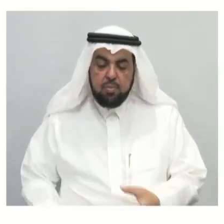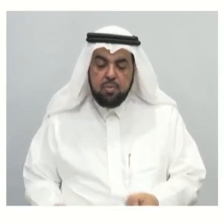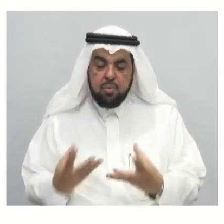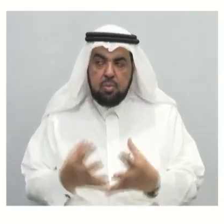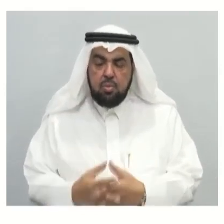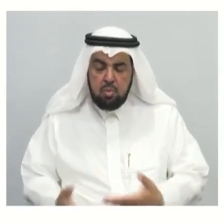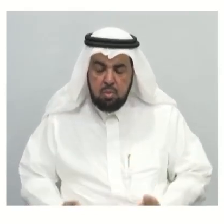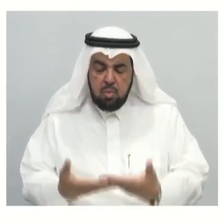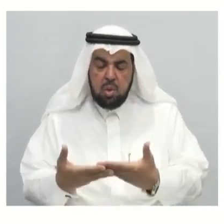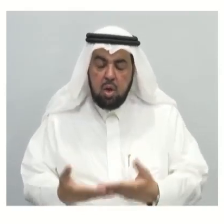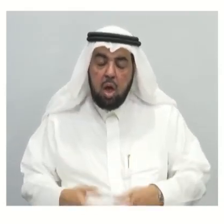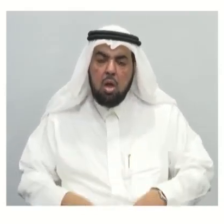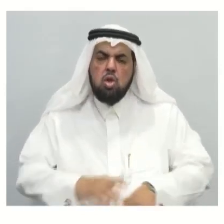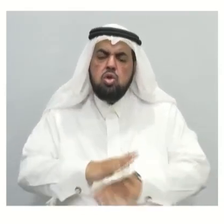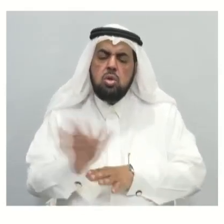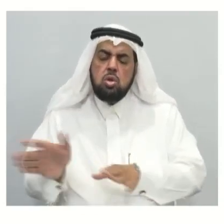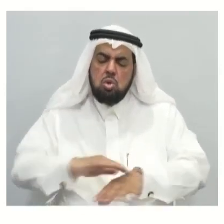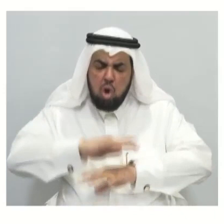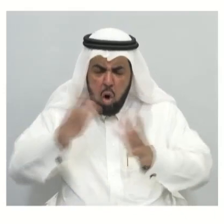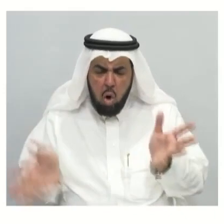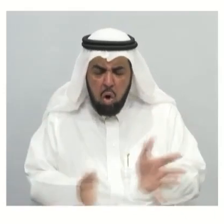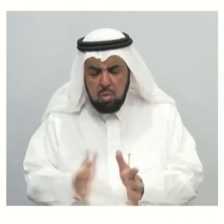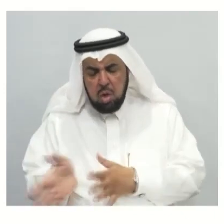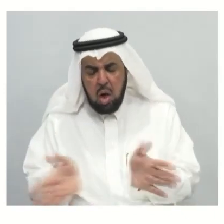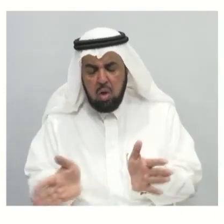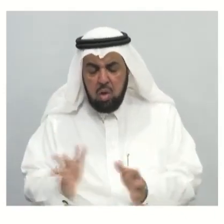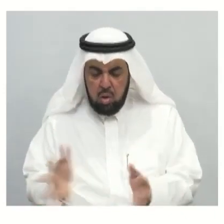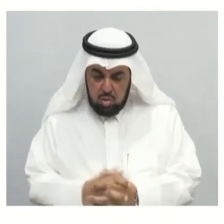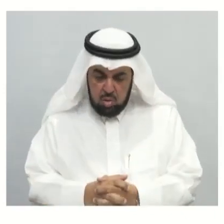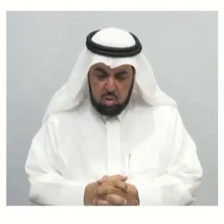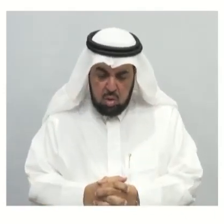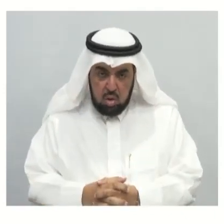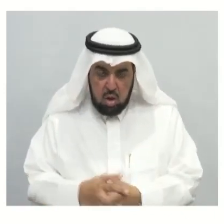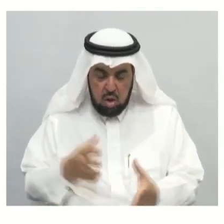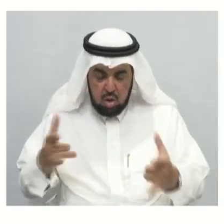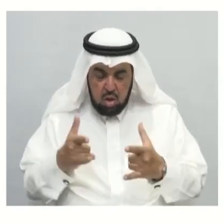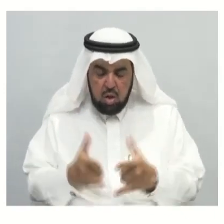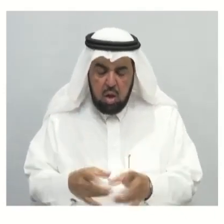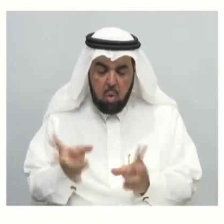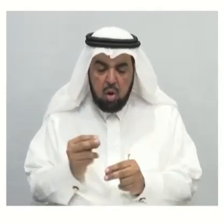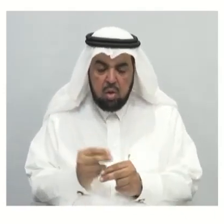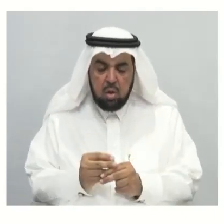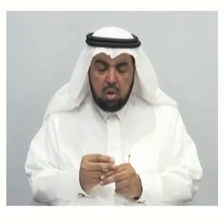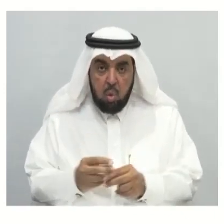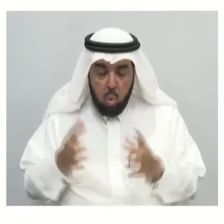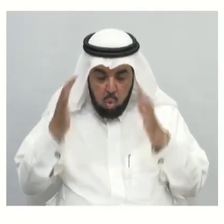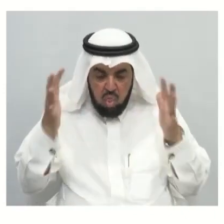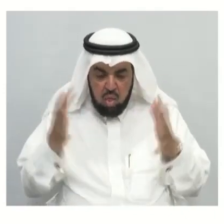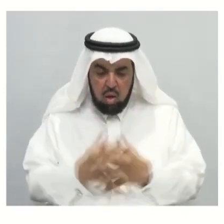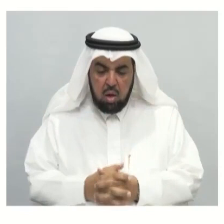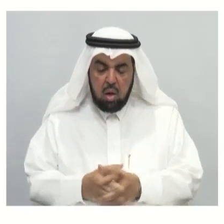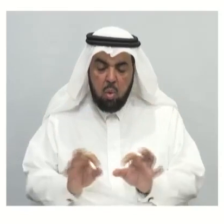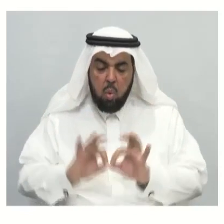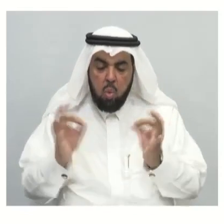وتعاون على عده مجالات وهي المجالات السياسيه والاقتصاديه والثقافيه